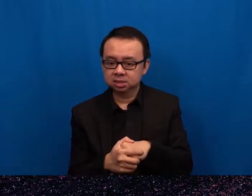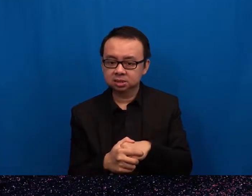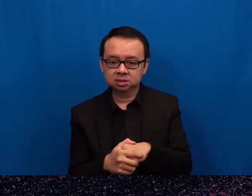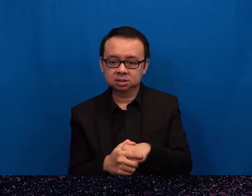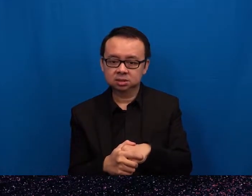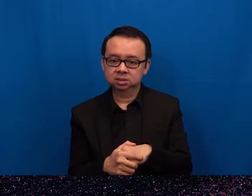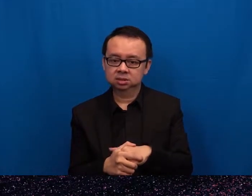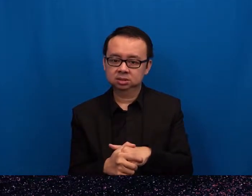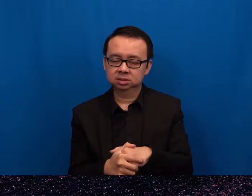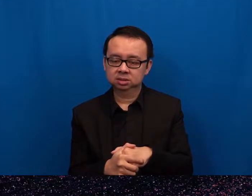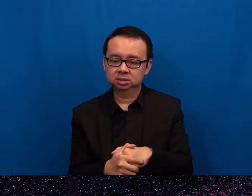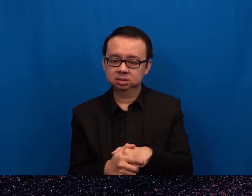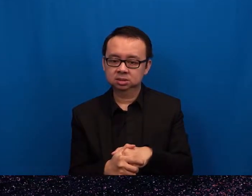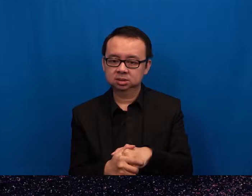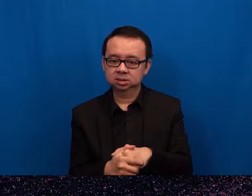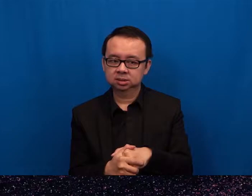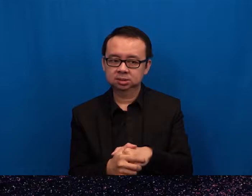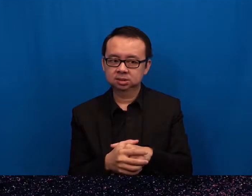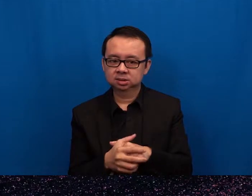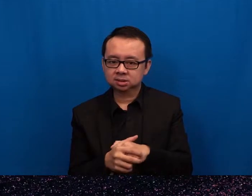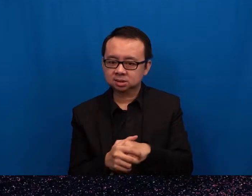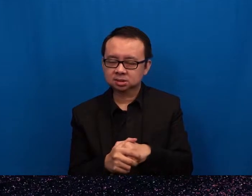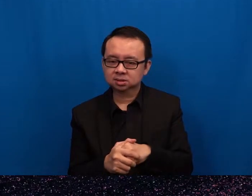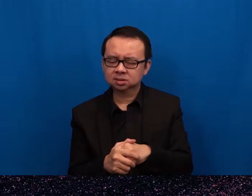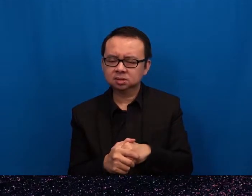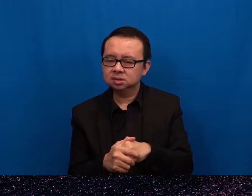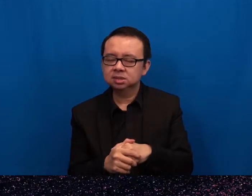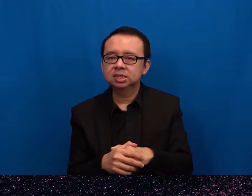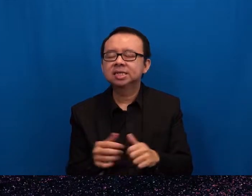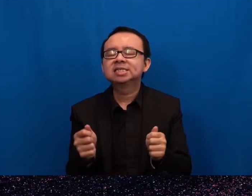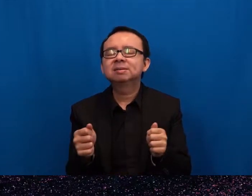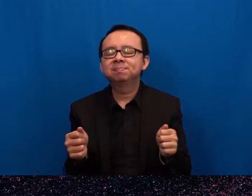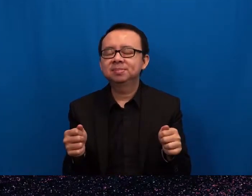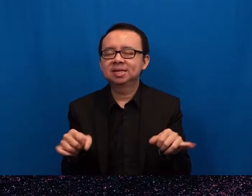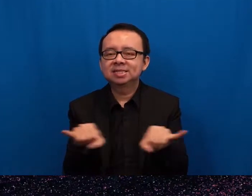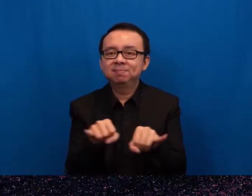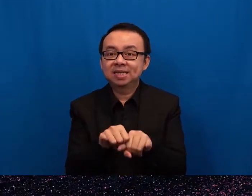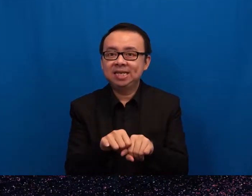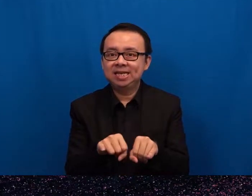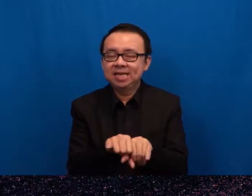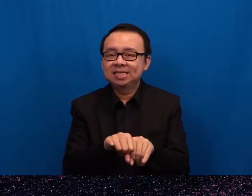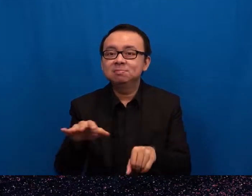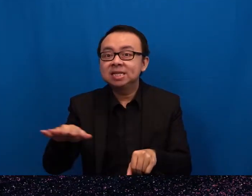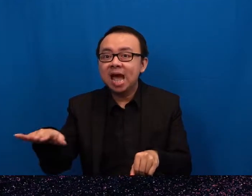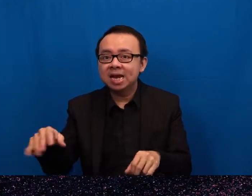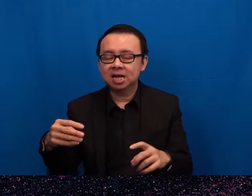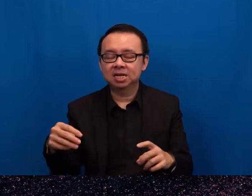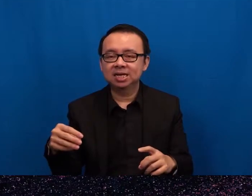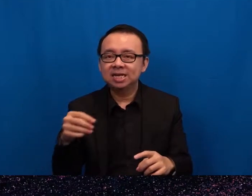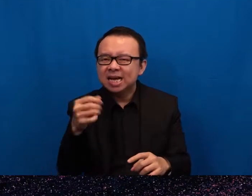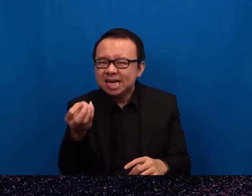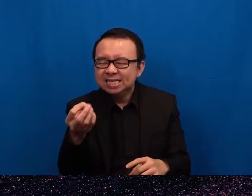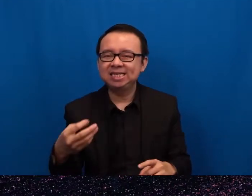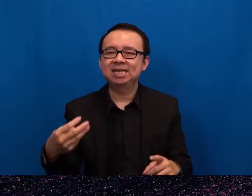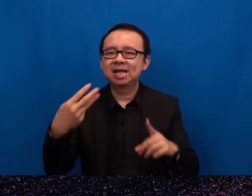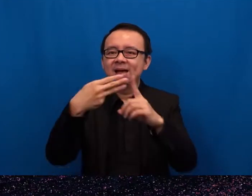jalan beneran. Sehingga anak itu dari bisa berjalan hingga bisa swimming. Sampai bisa kuliah dan